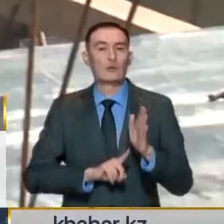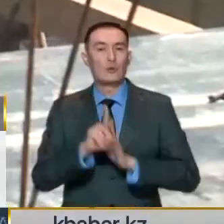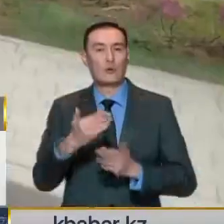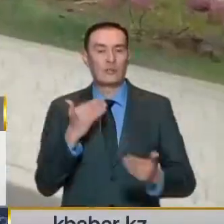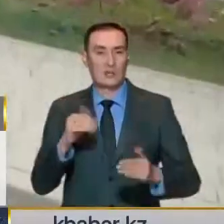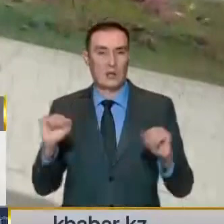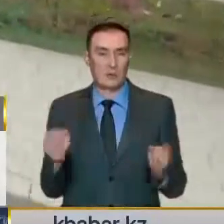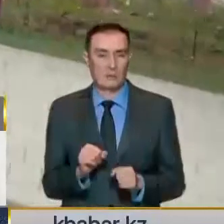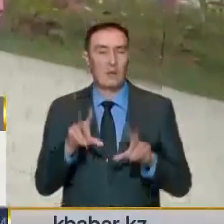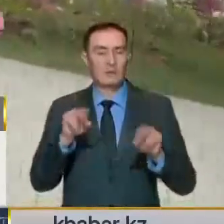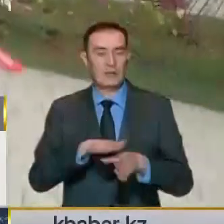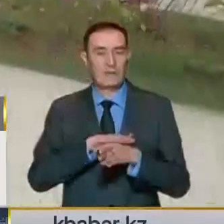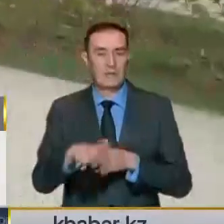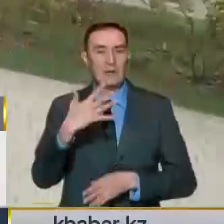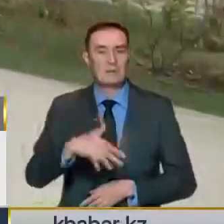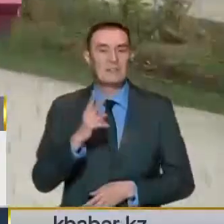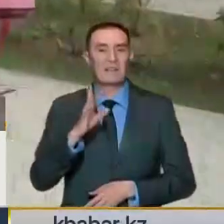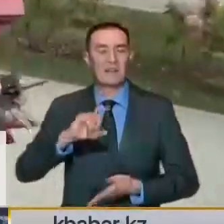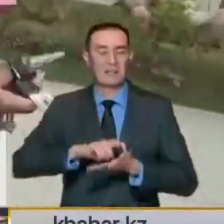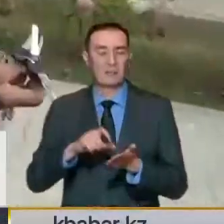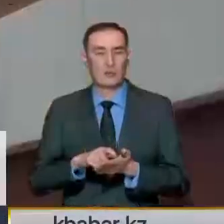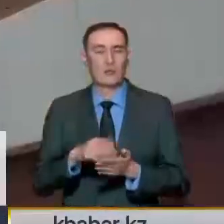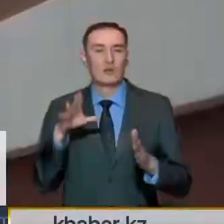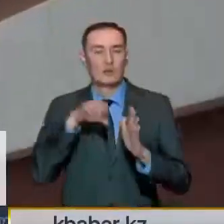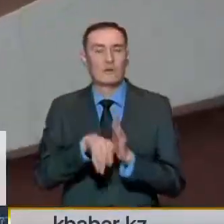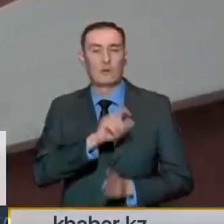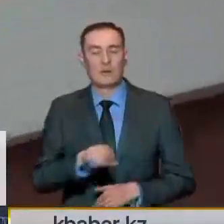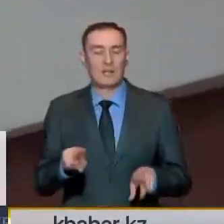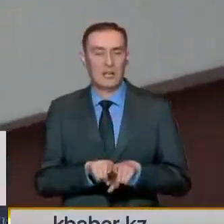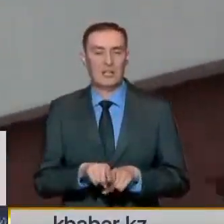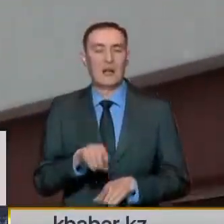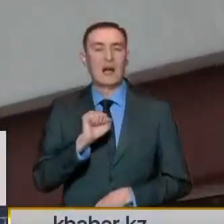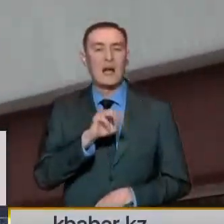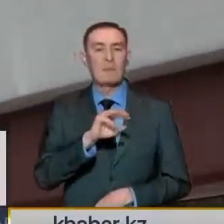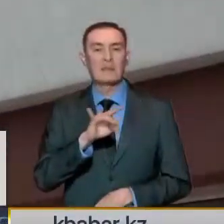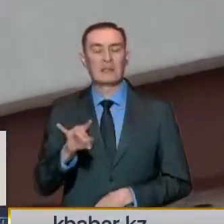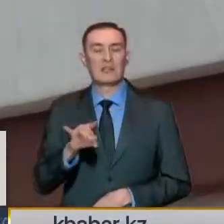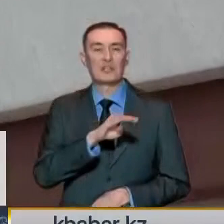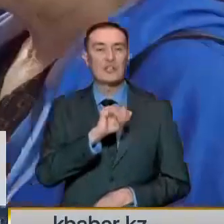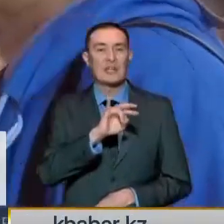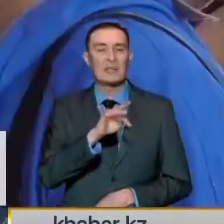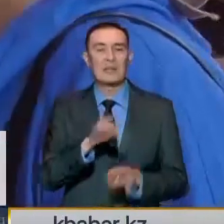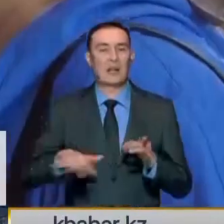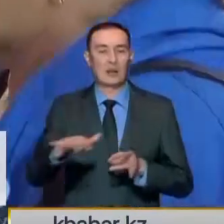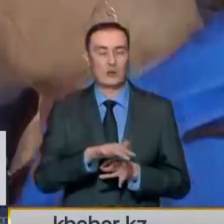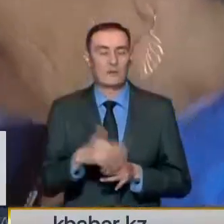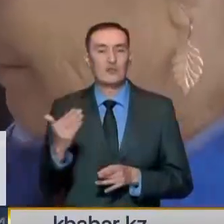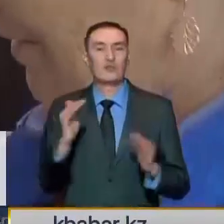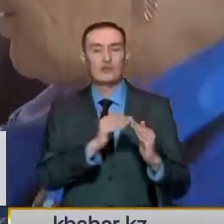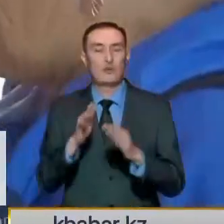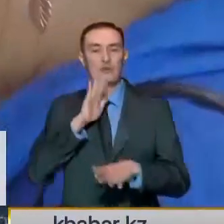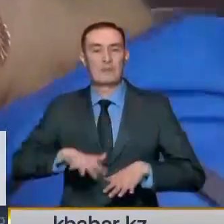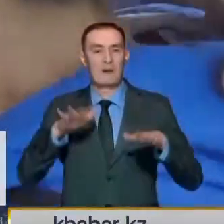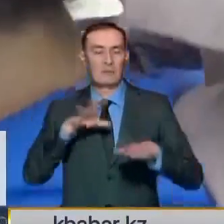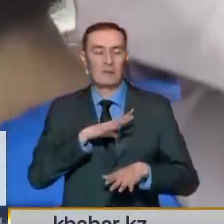холодов. Слово сдержали. В 50-квартирном доме поселились горожане, а также жители Амангельдинского и Джингельдинского районов, чье жилье после